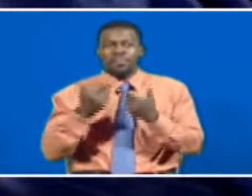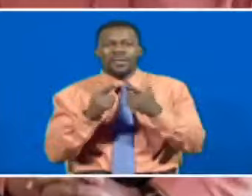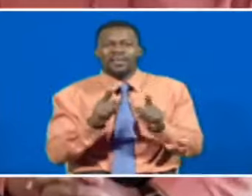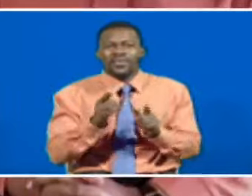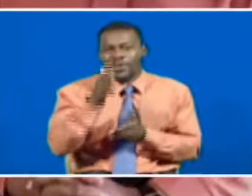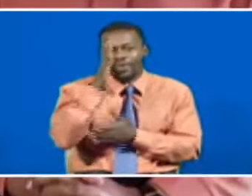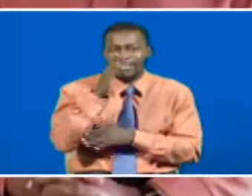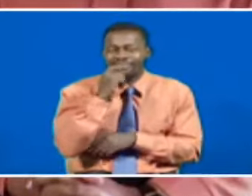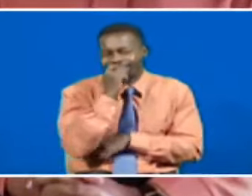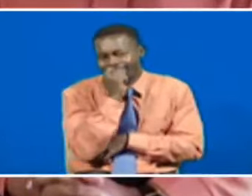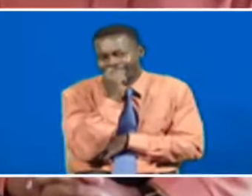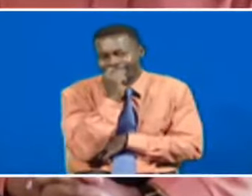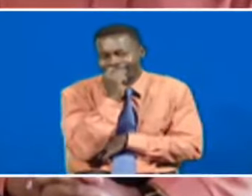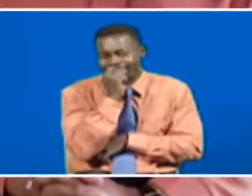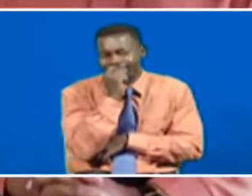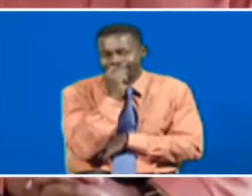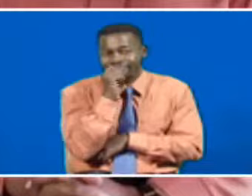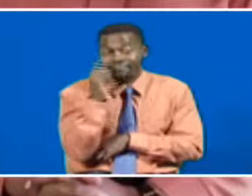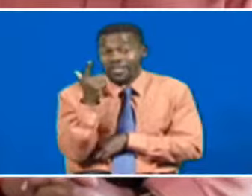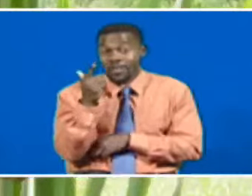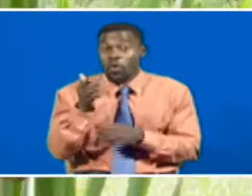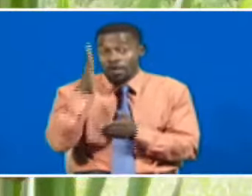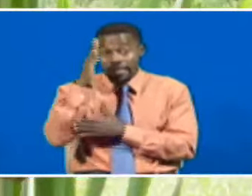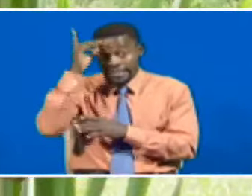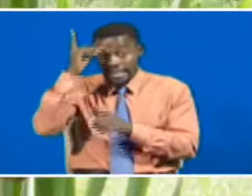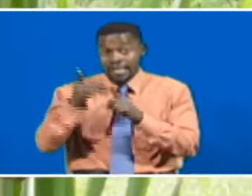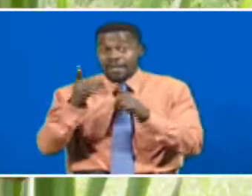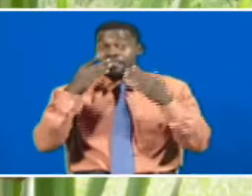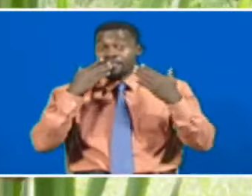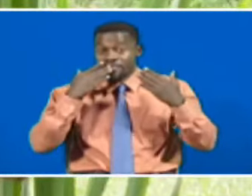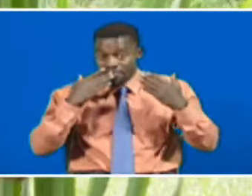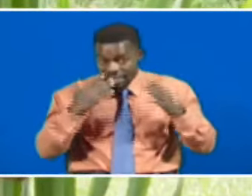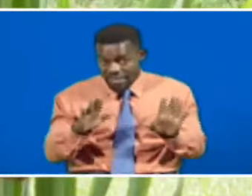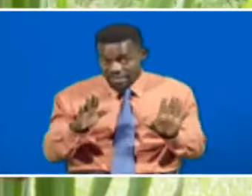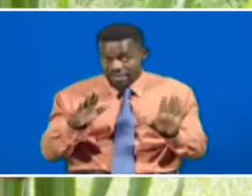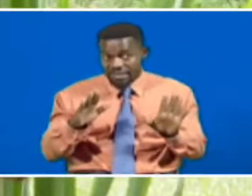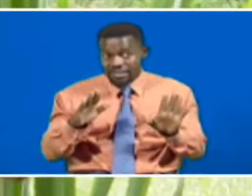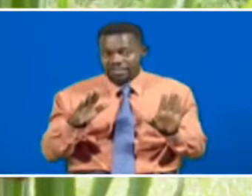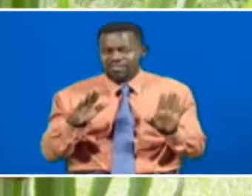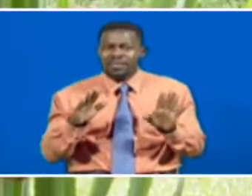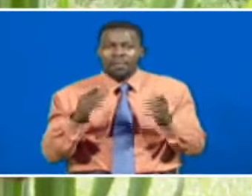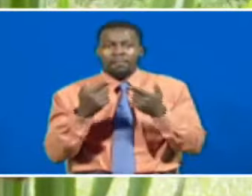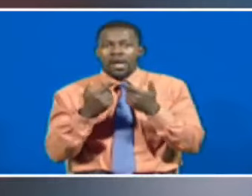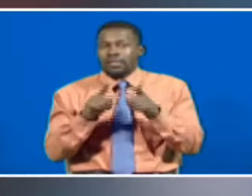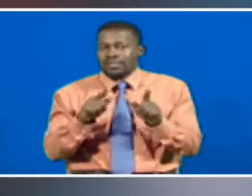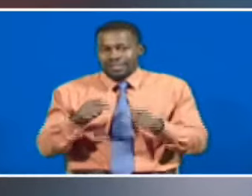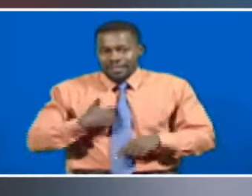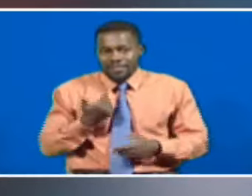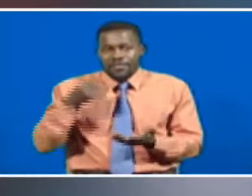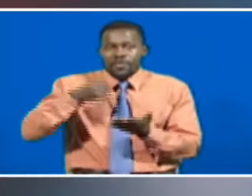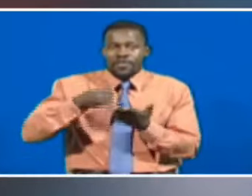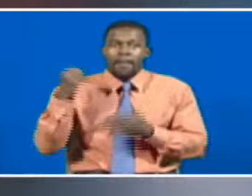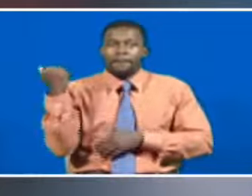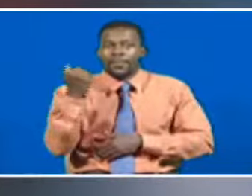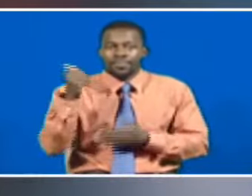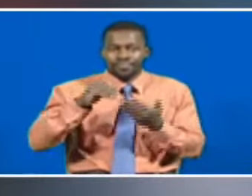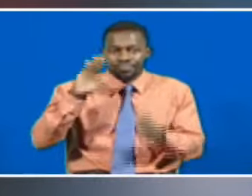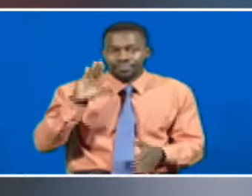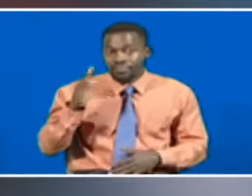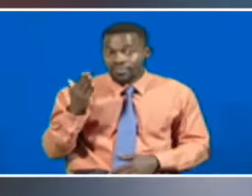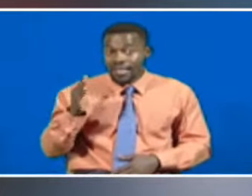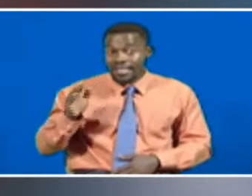aliamua na ikakuwa pia imeniingiza sana katika yale mambo ya siasa. Kitinda mimba kwa